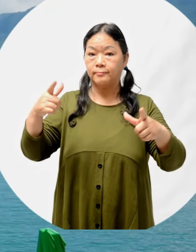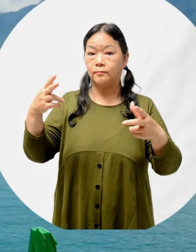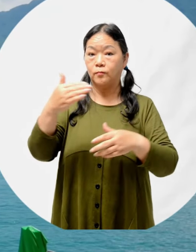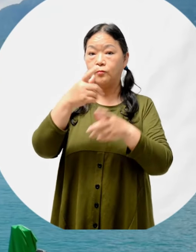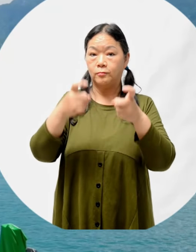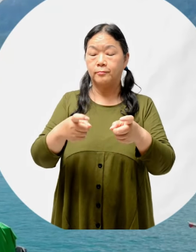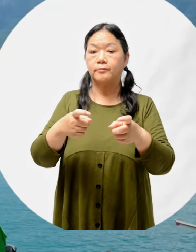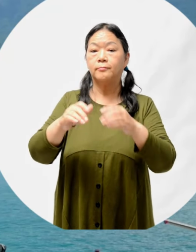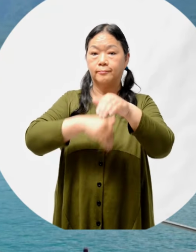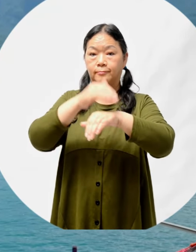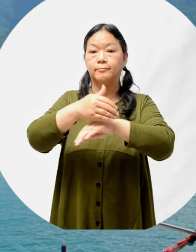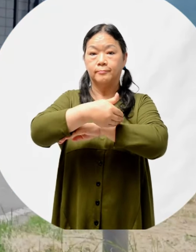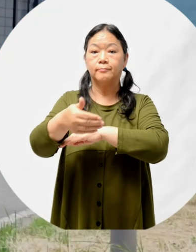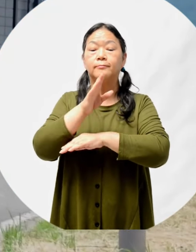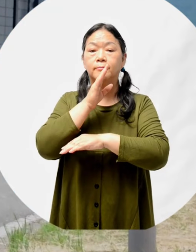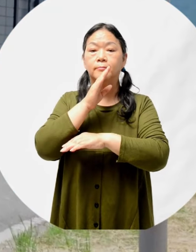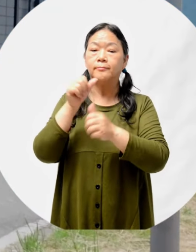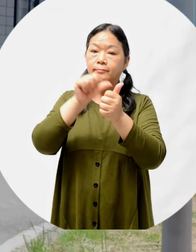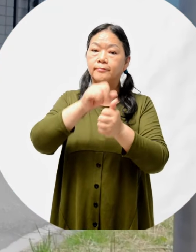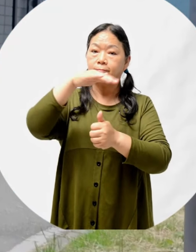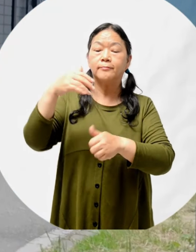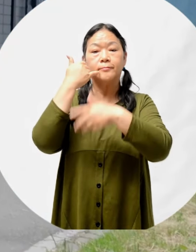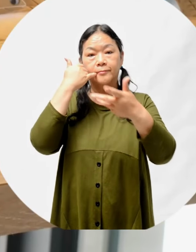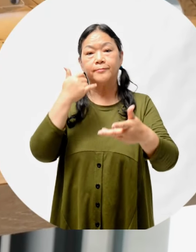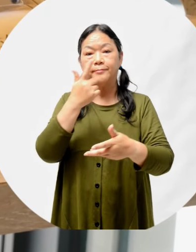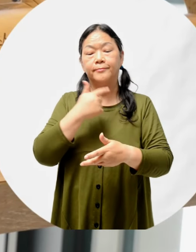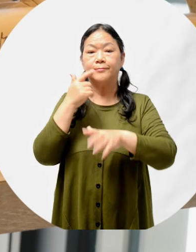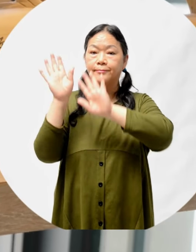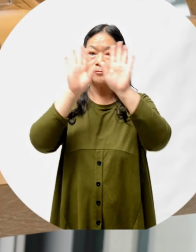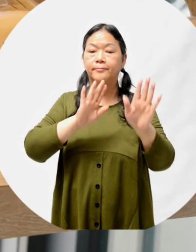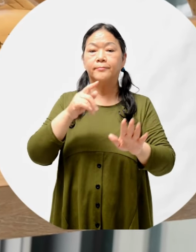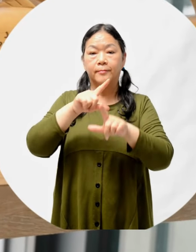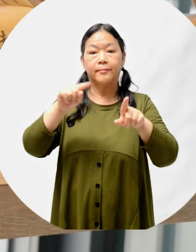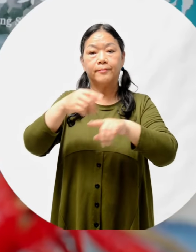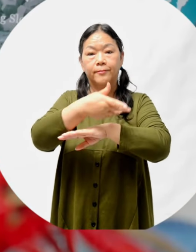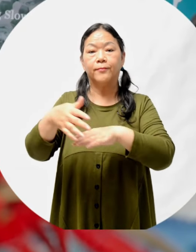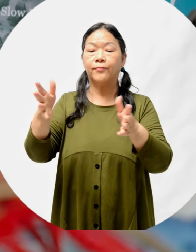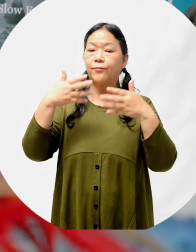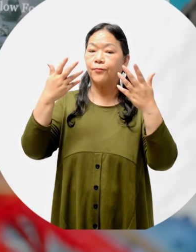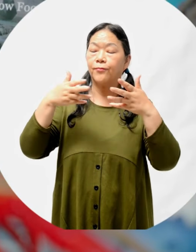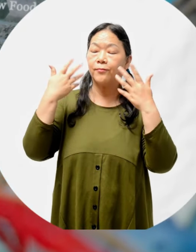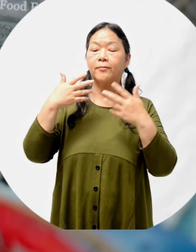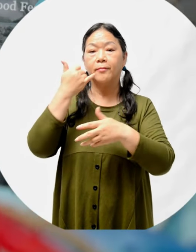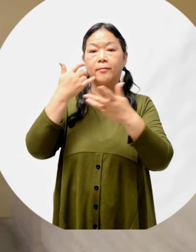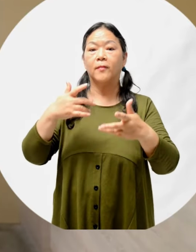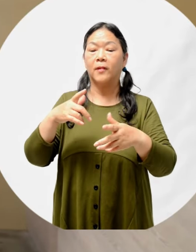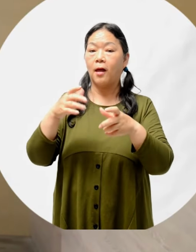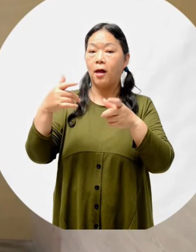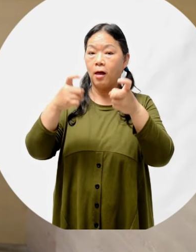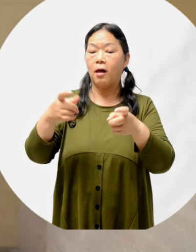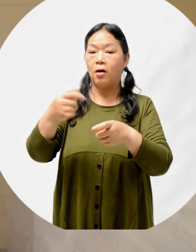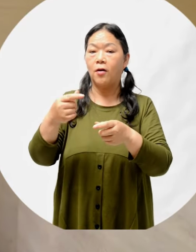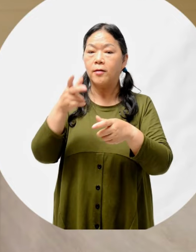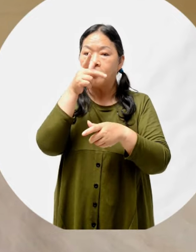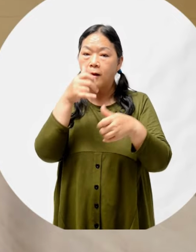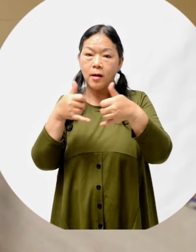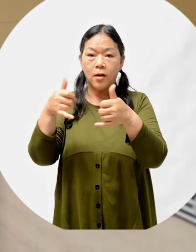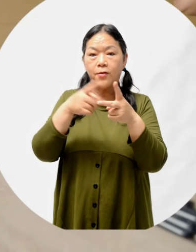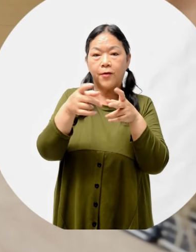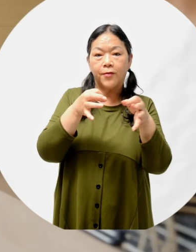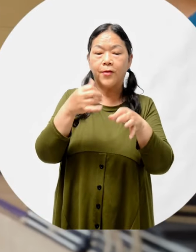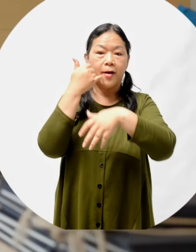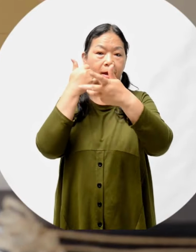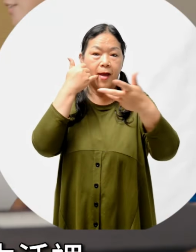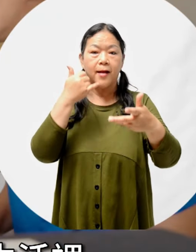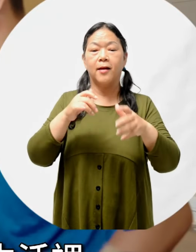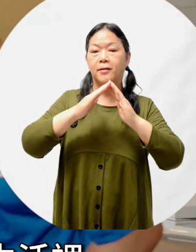台十一线上最大的渔港小镇成功镇，依山靠海的美丽环境，太平洋吹拂而来的海风，